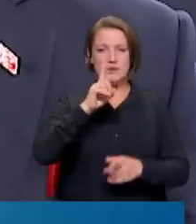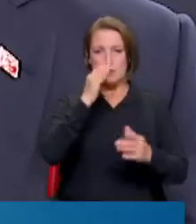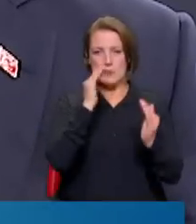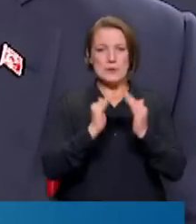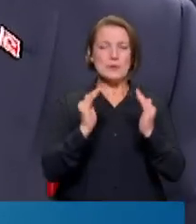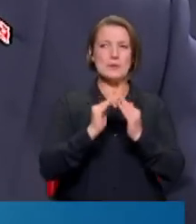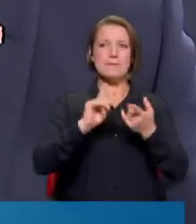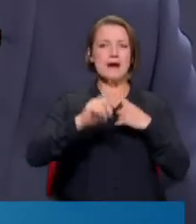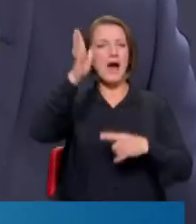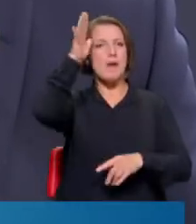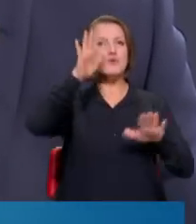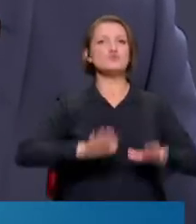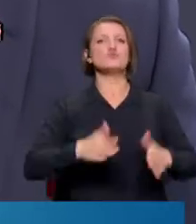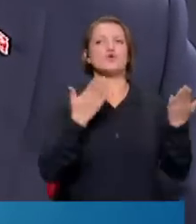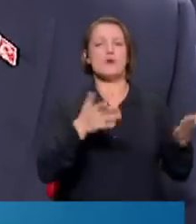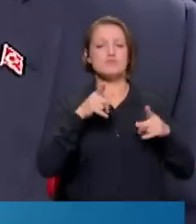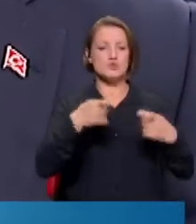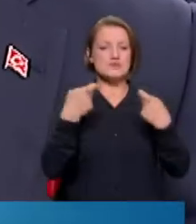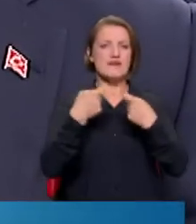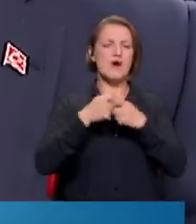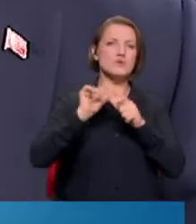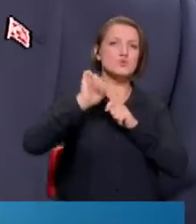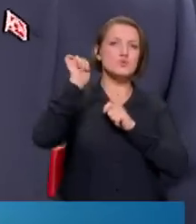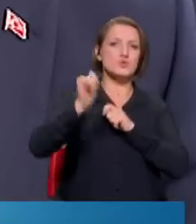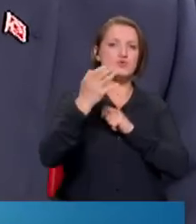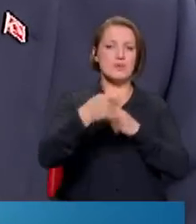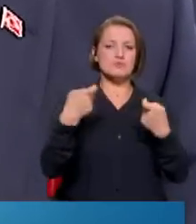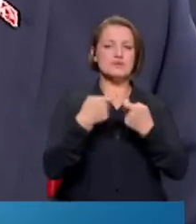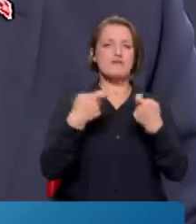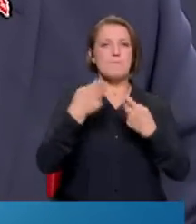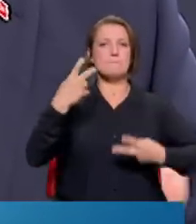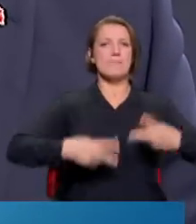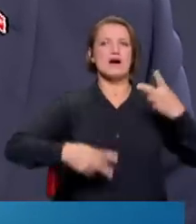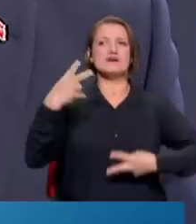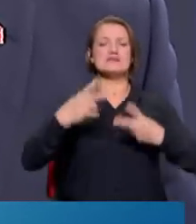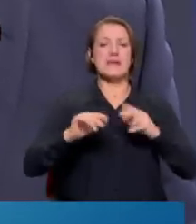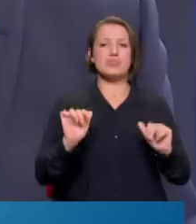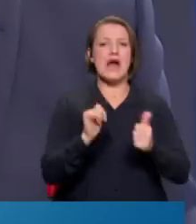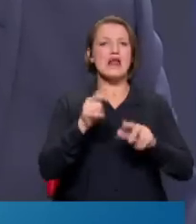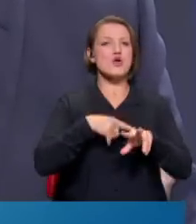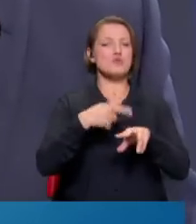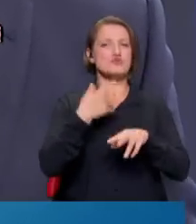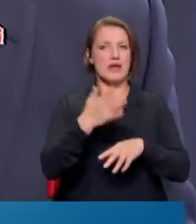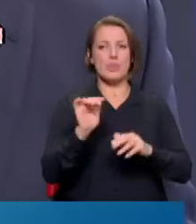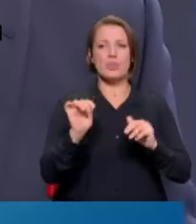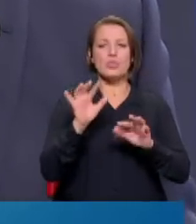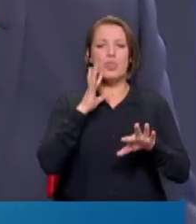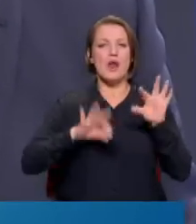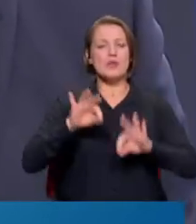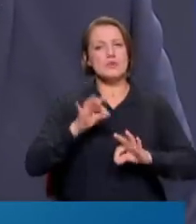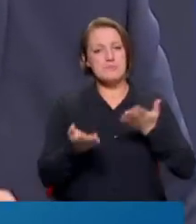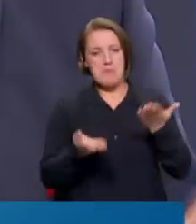izlemesi yetmiyor ABD durmuyor ve bu savaş uzun sürecek bu savaşta bazı değerli yorumcular değerlendirme